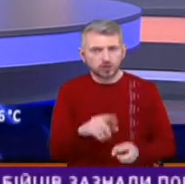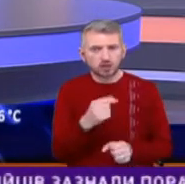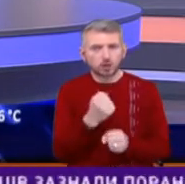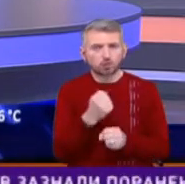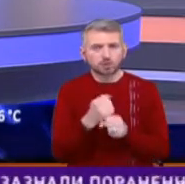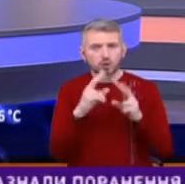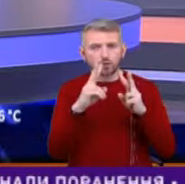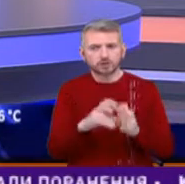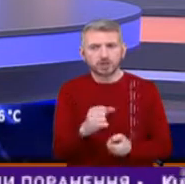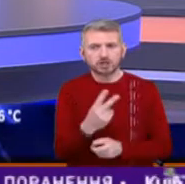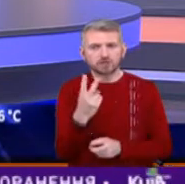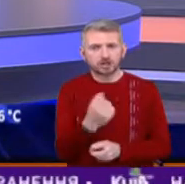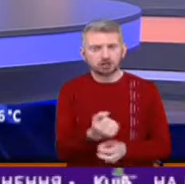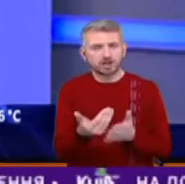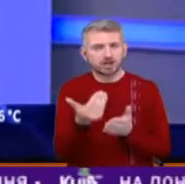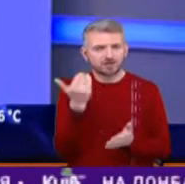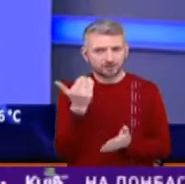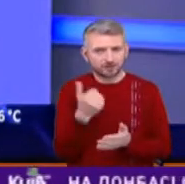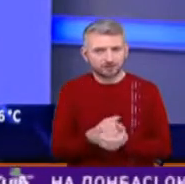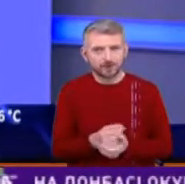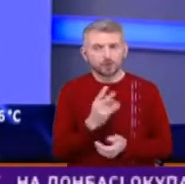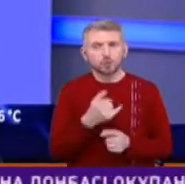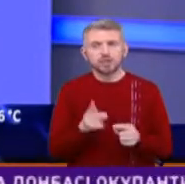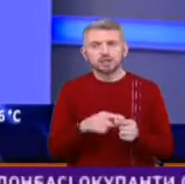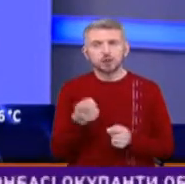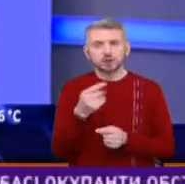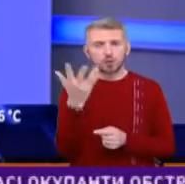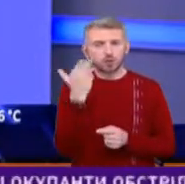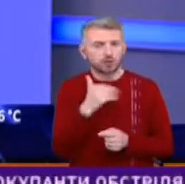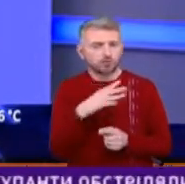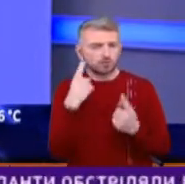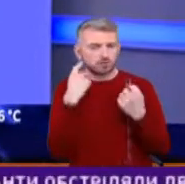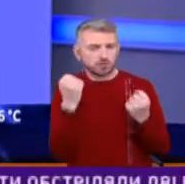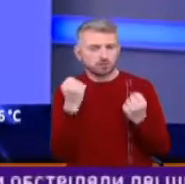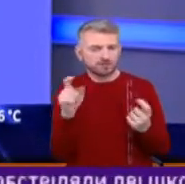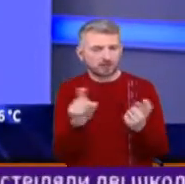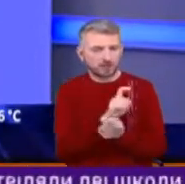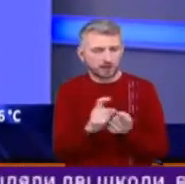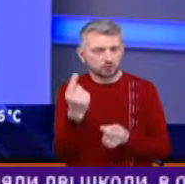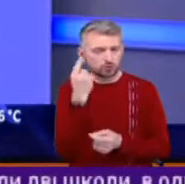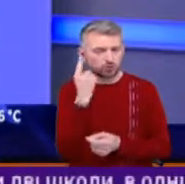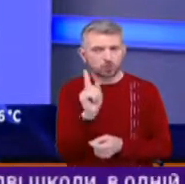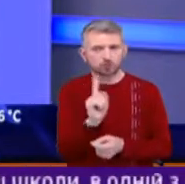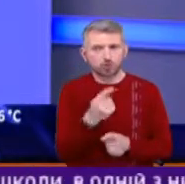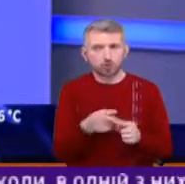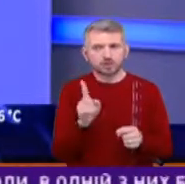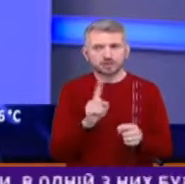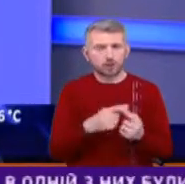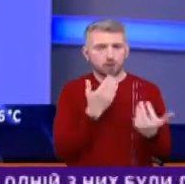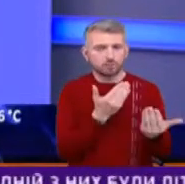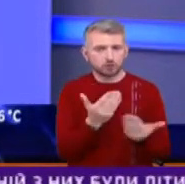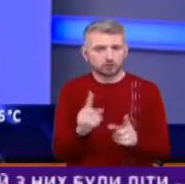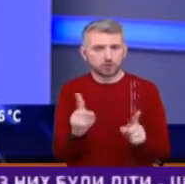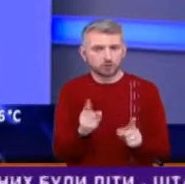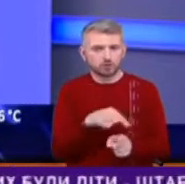вони дослідження на 2 тижні раніше. Ну, це тоді, коли гримів ще скандал. І думаю, що якраз оце опитування, яке